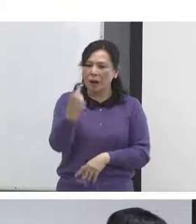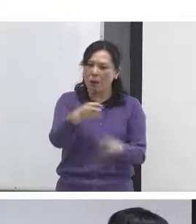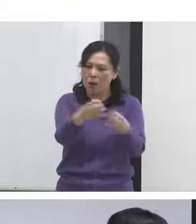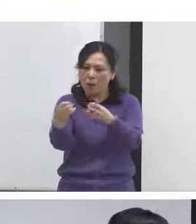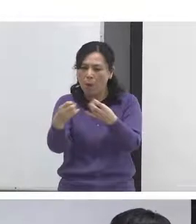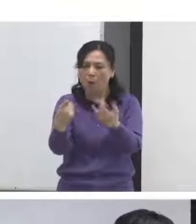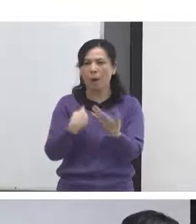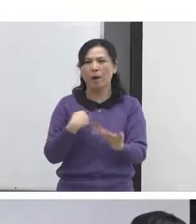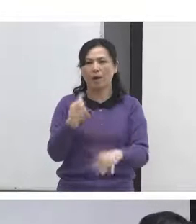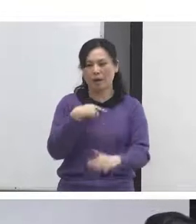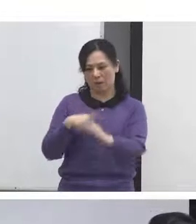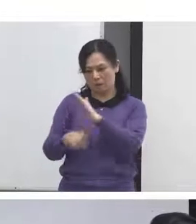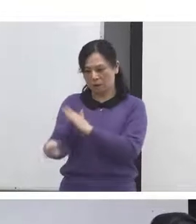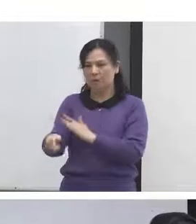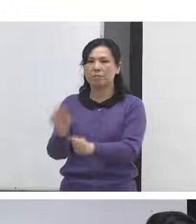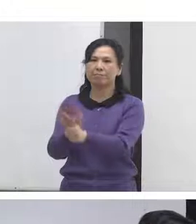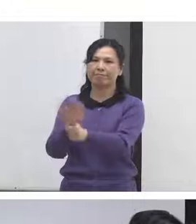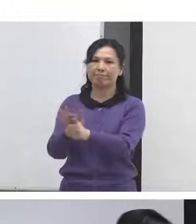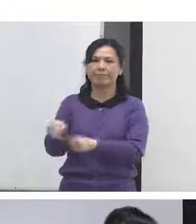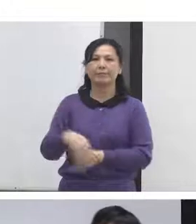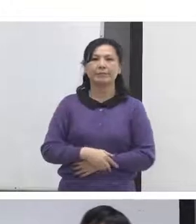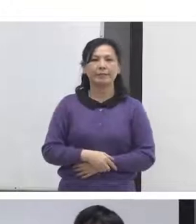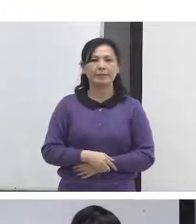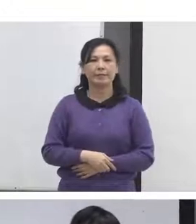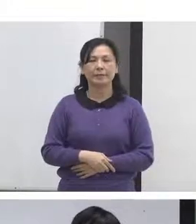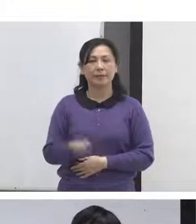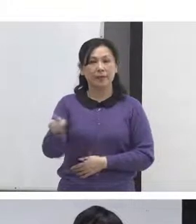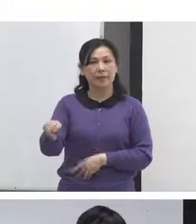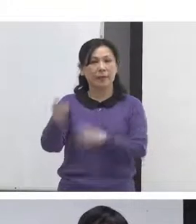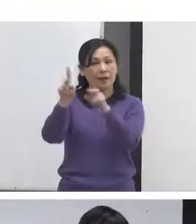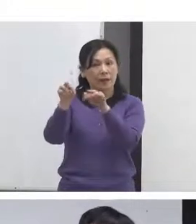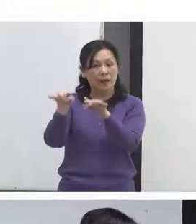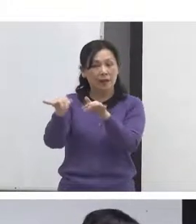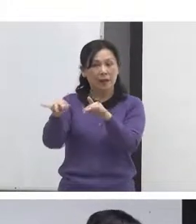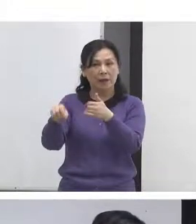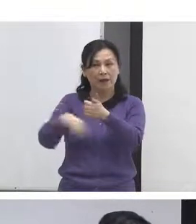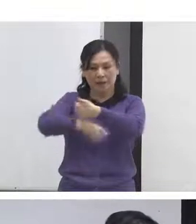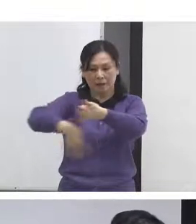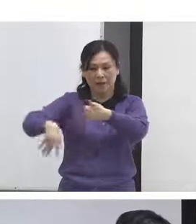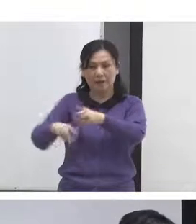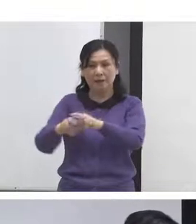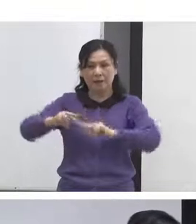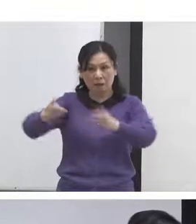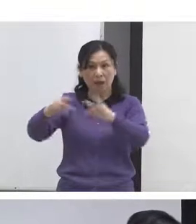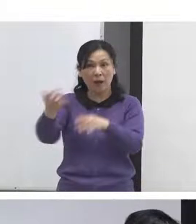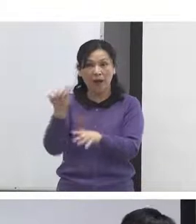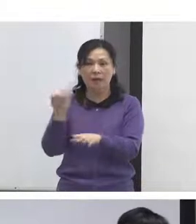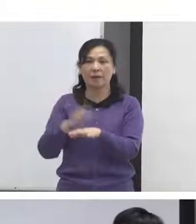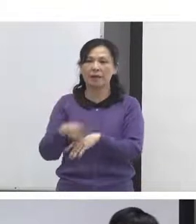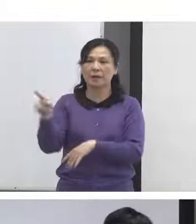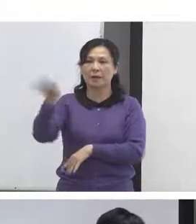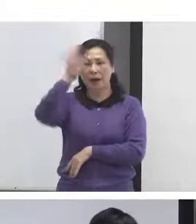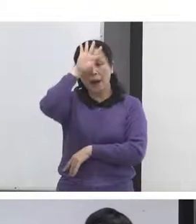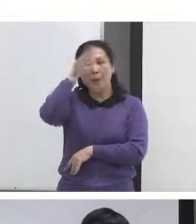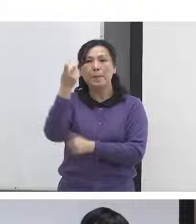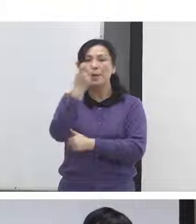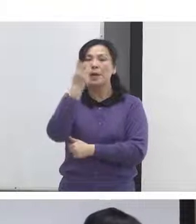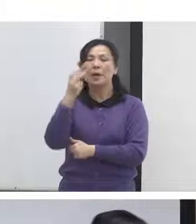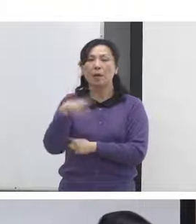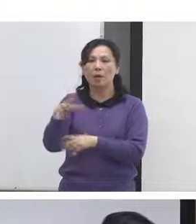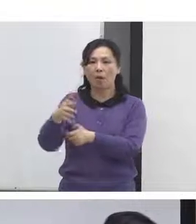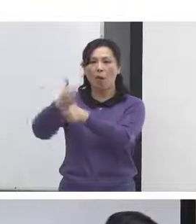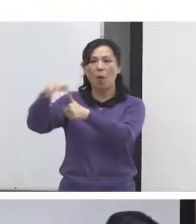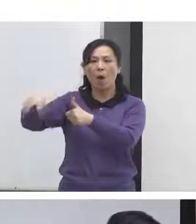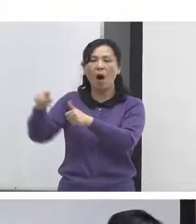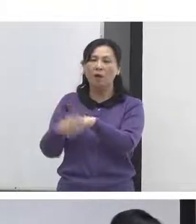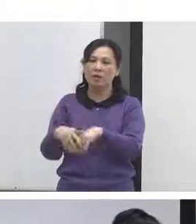时候就我就进去协助。那在系统化之前的现况是，那个时候疾管署自己有设一个 Excel 表，那 Excel